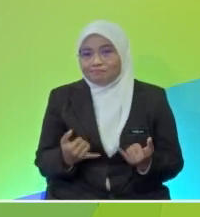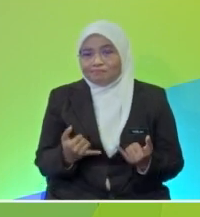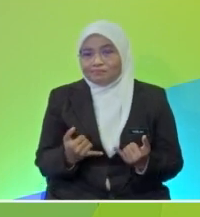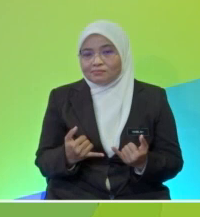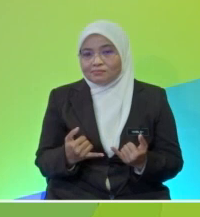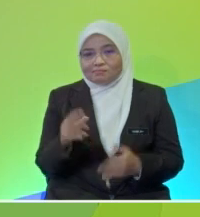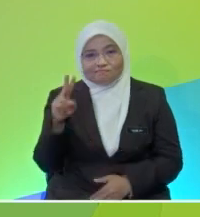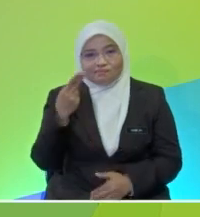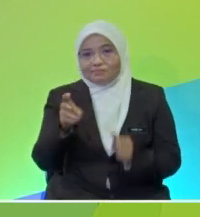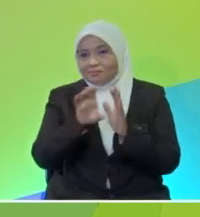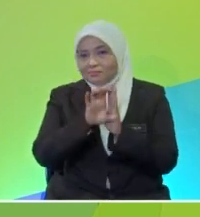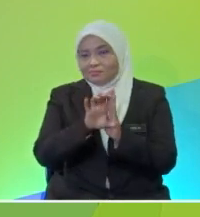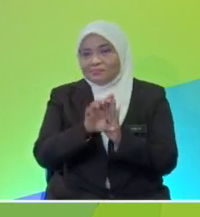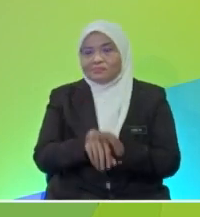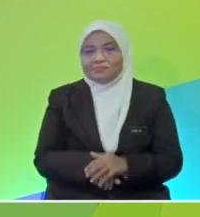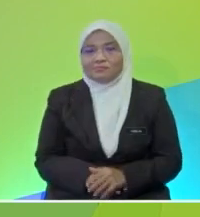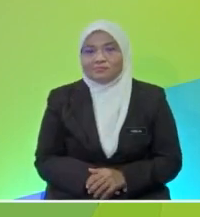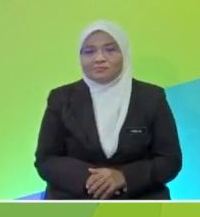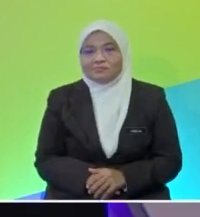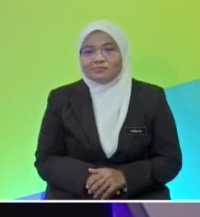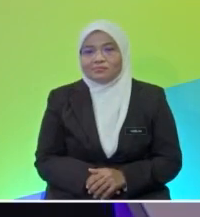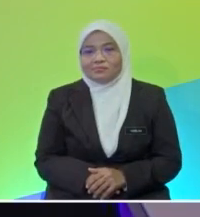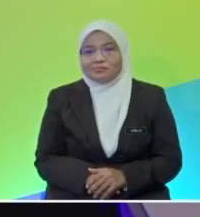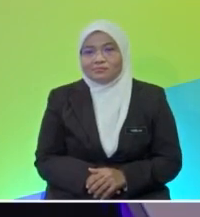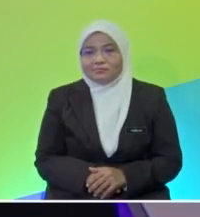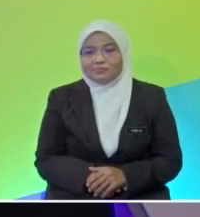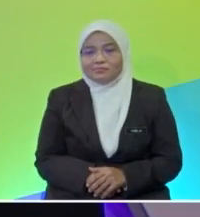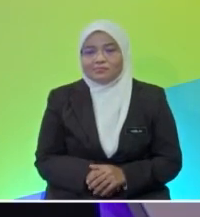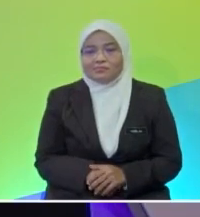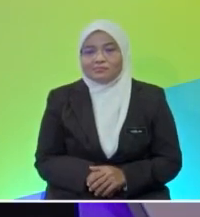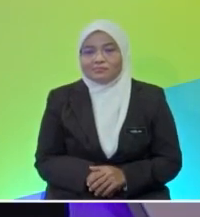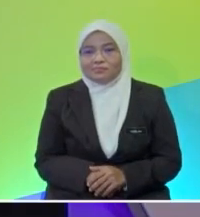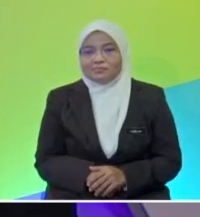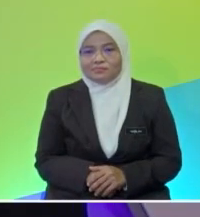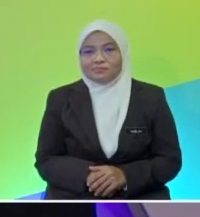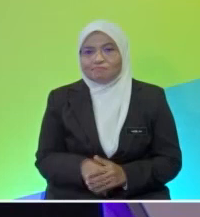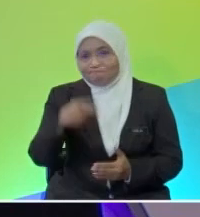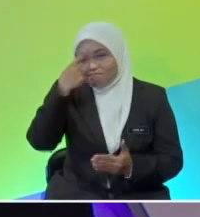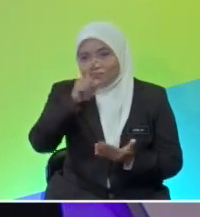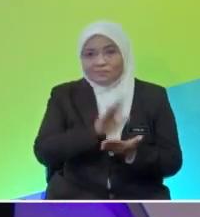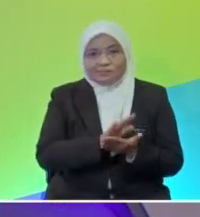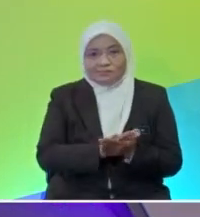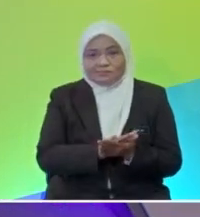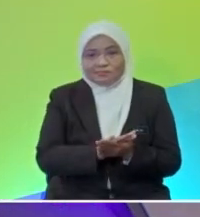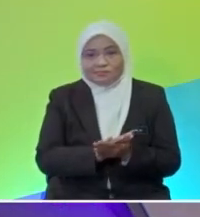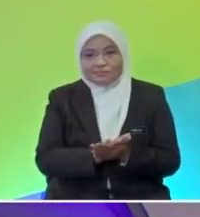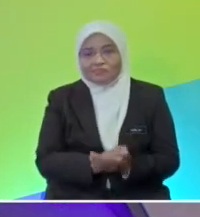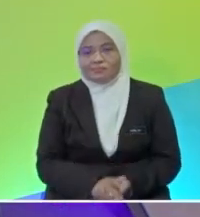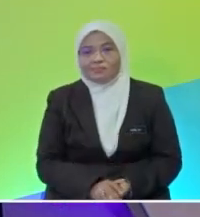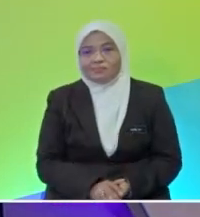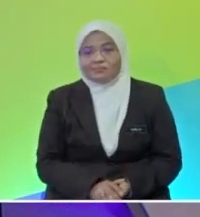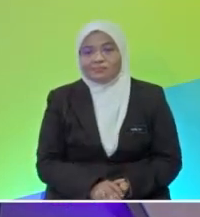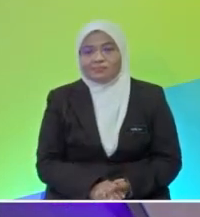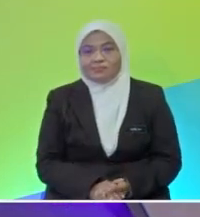pagar rumah orang betul-betul mereka untuk